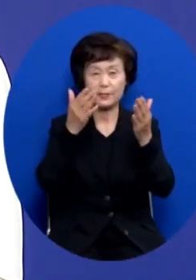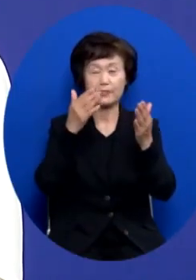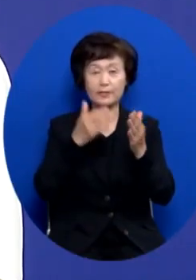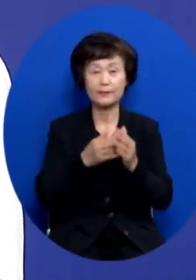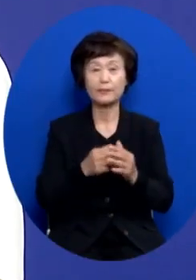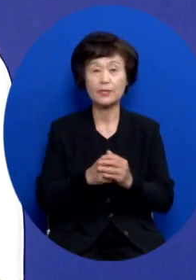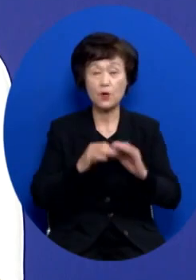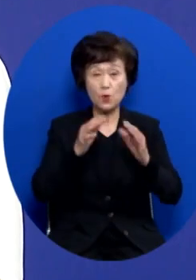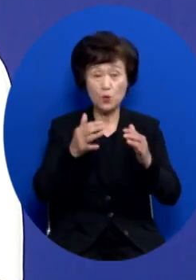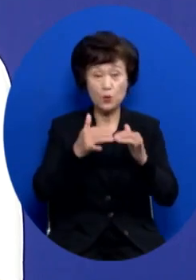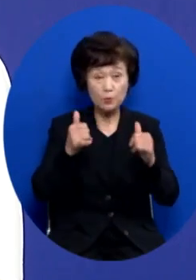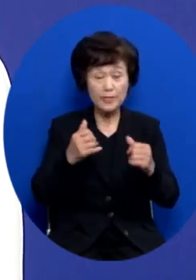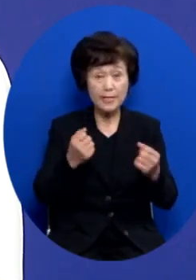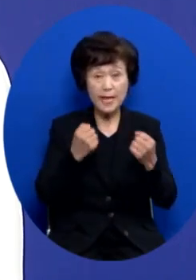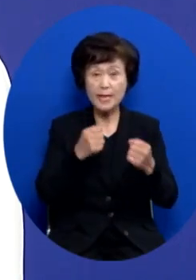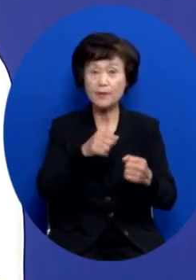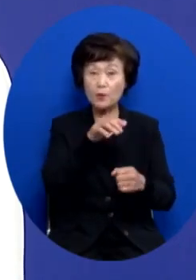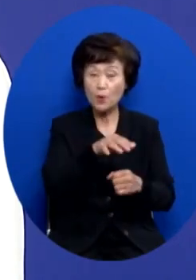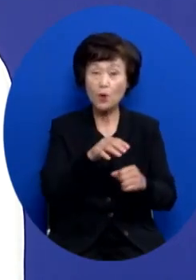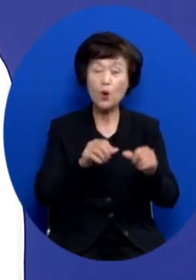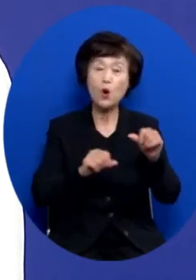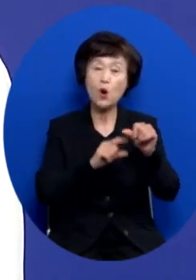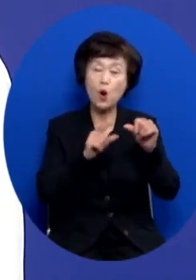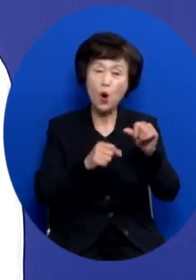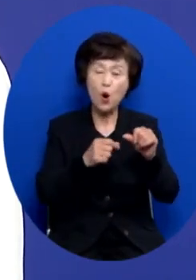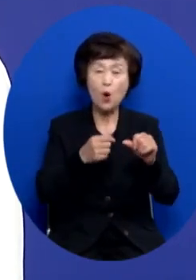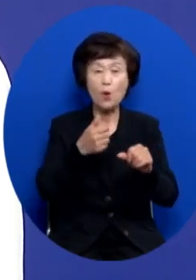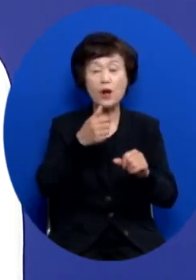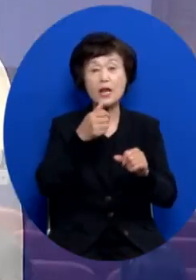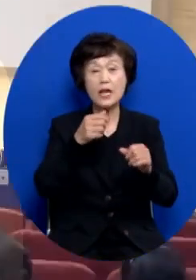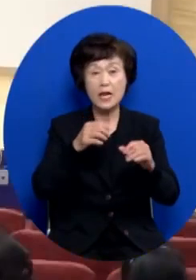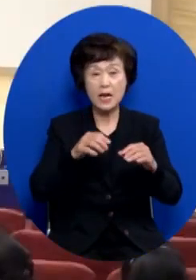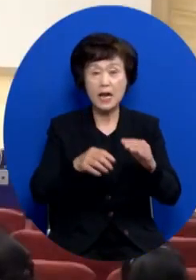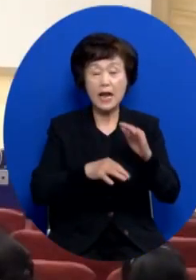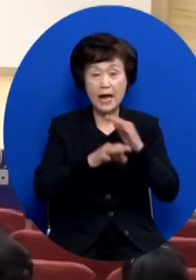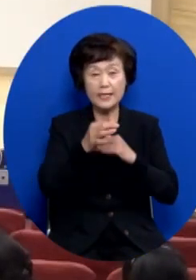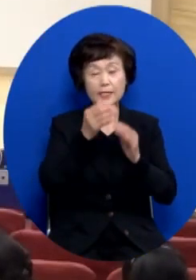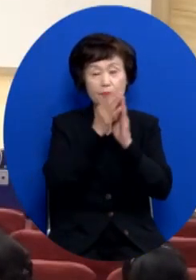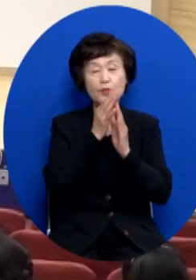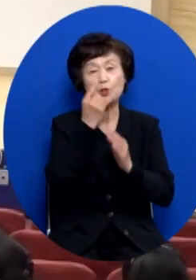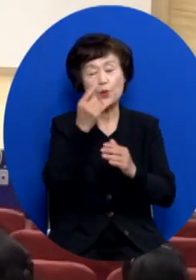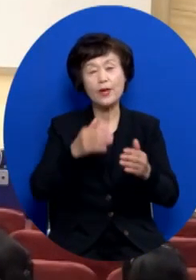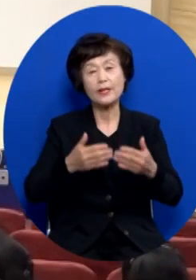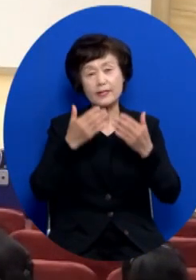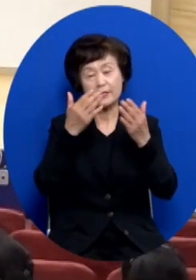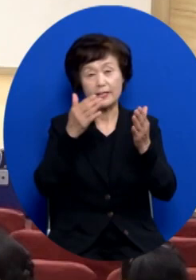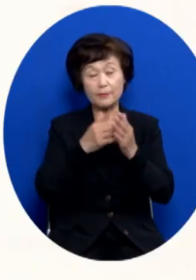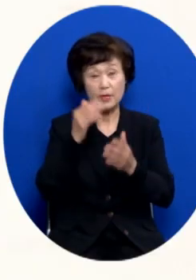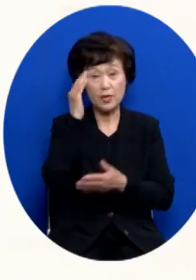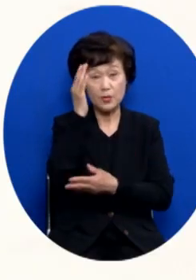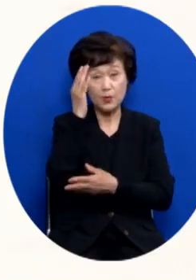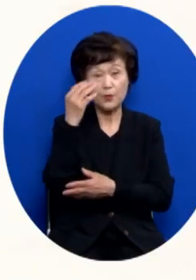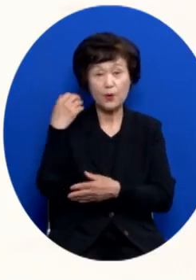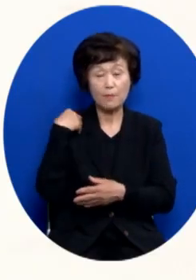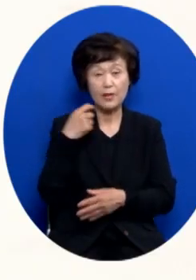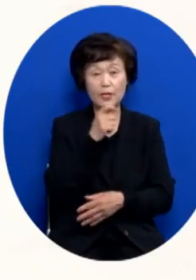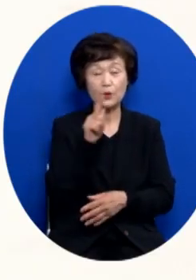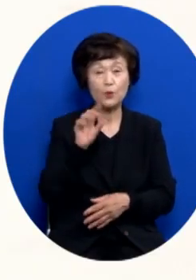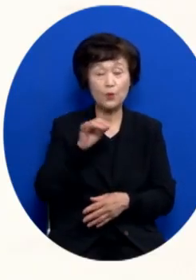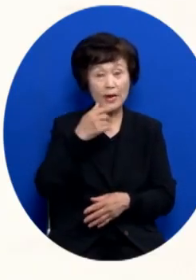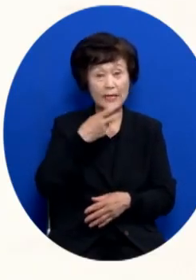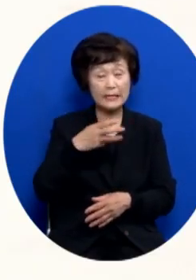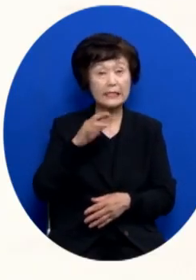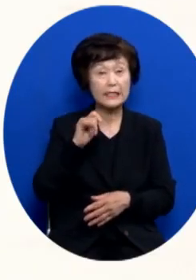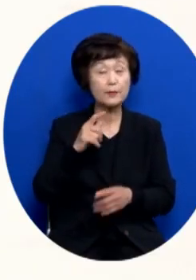국민의힘 기도긴회 5월 조찬기도회가 열렸습니다. 설교를 전한 광림교회 김성성